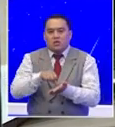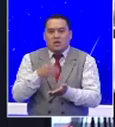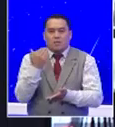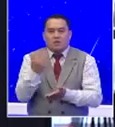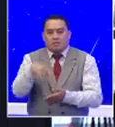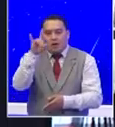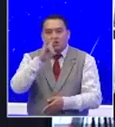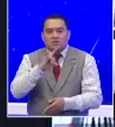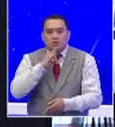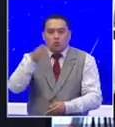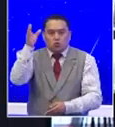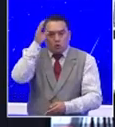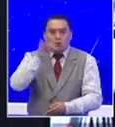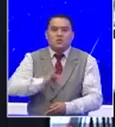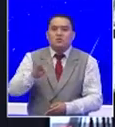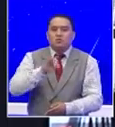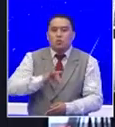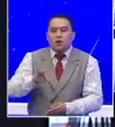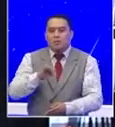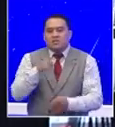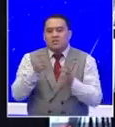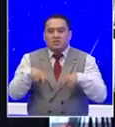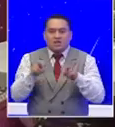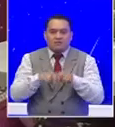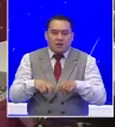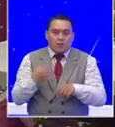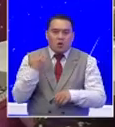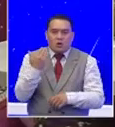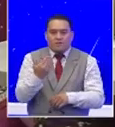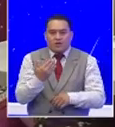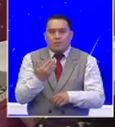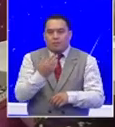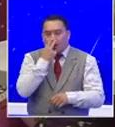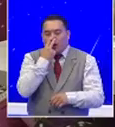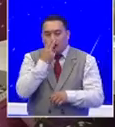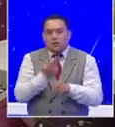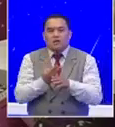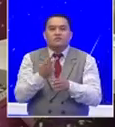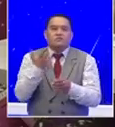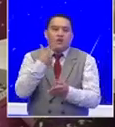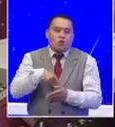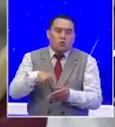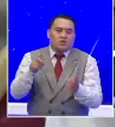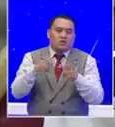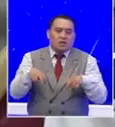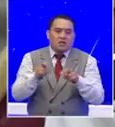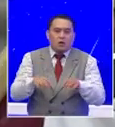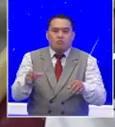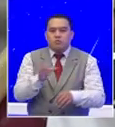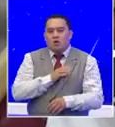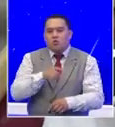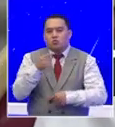участникам. Это именитым казахстанским ученым, историкам, исследователям и краеведам поделиться своими исследованиями о